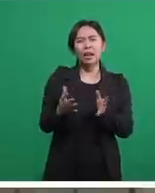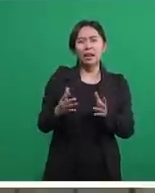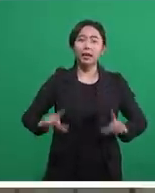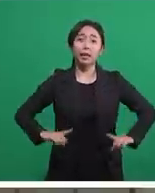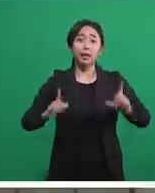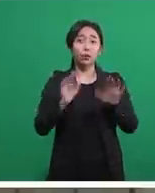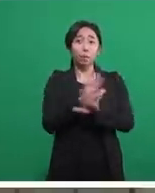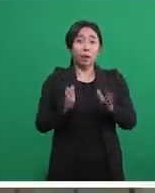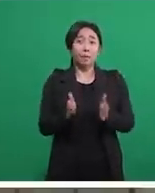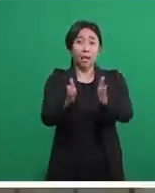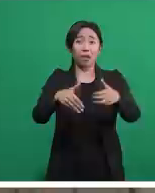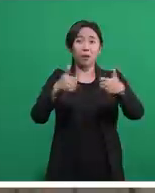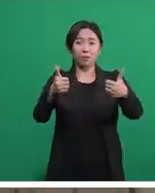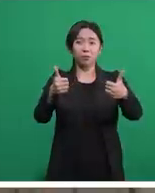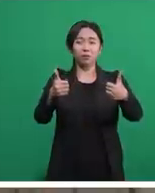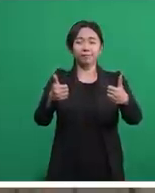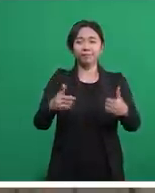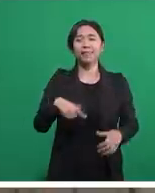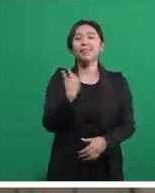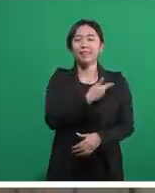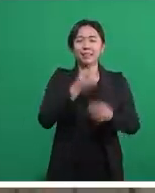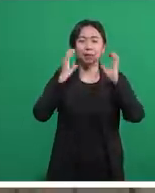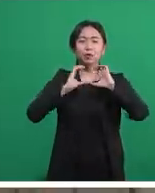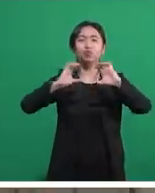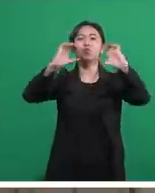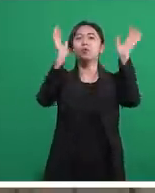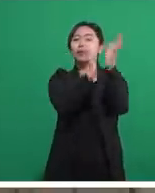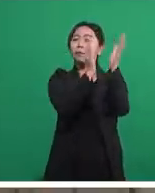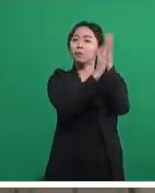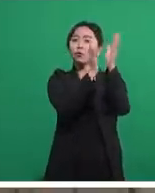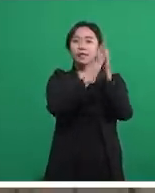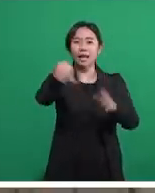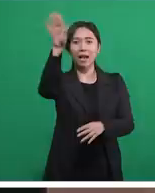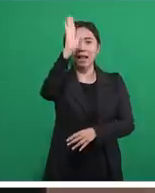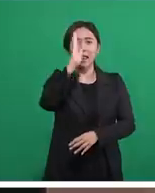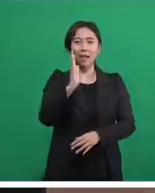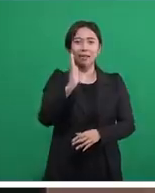selalu berjalan dengan baik, maka kita hanya berseru, terpujilah Allah.